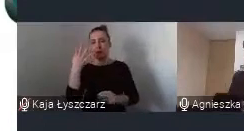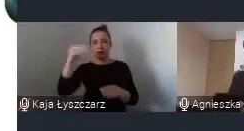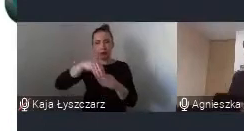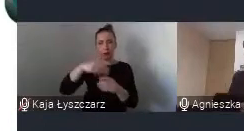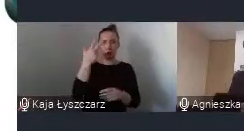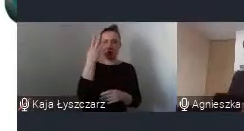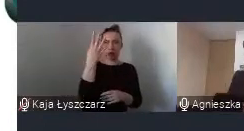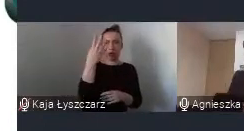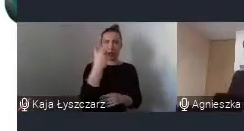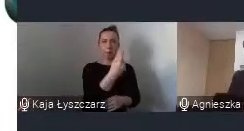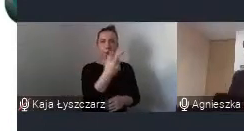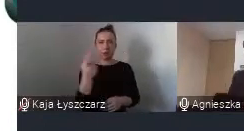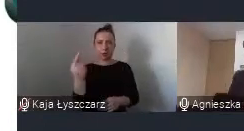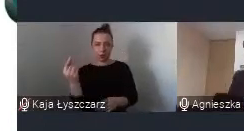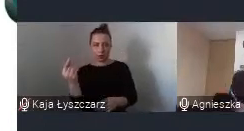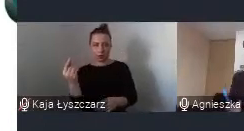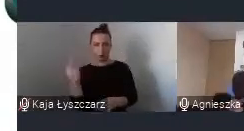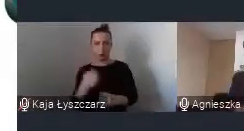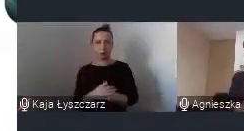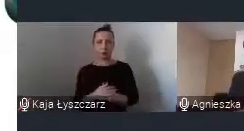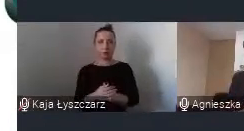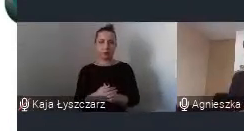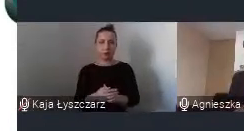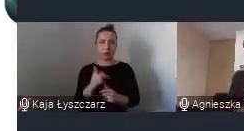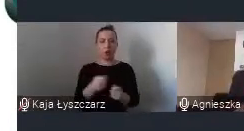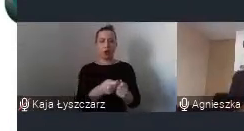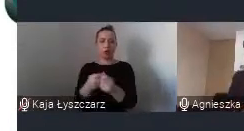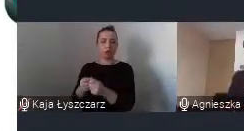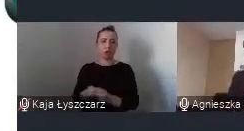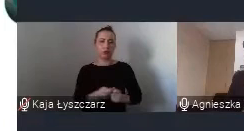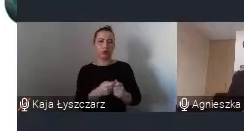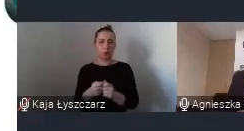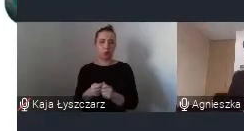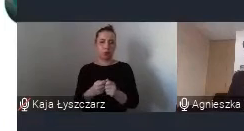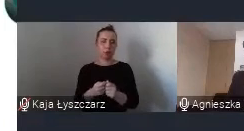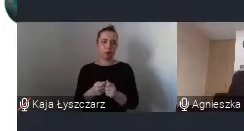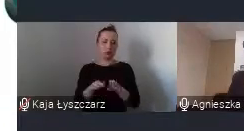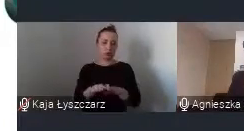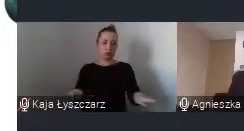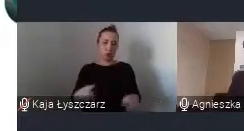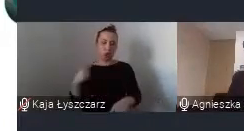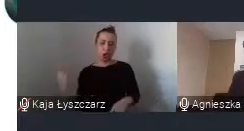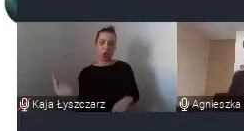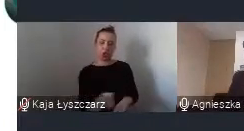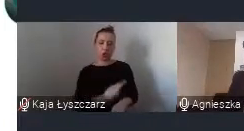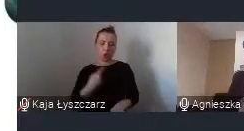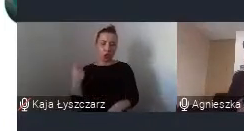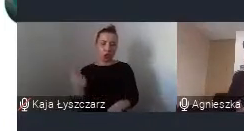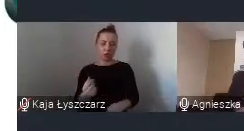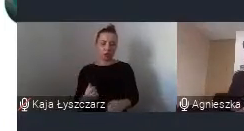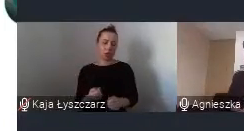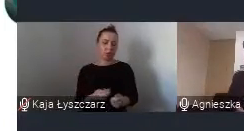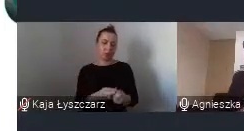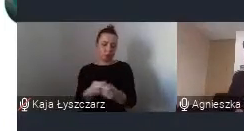właśnie miasta wiodące UJA, które wspólnie przy takim okrągłym stole pracują, aby adaptować